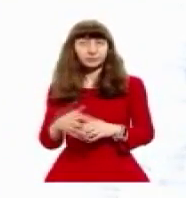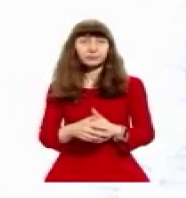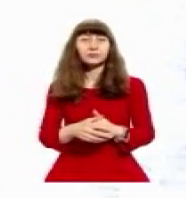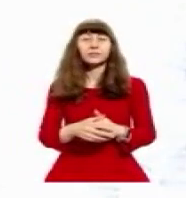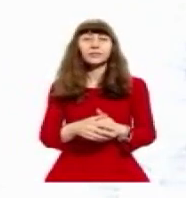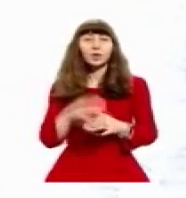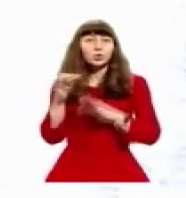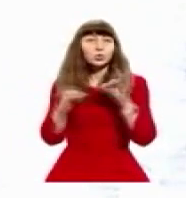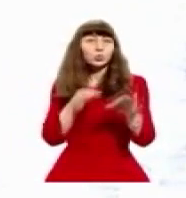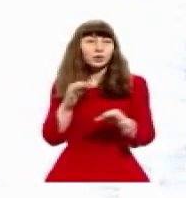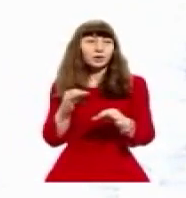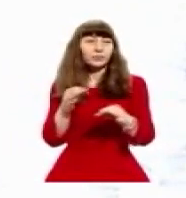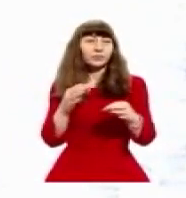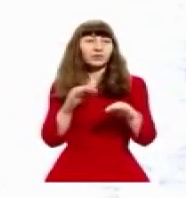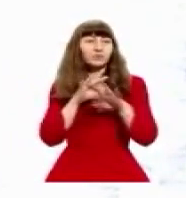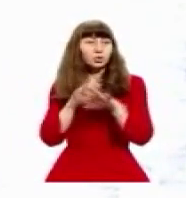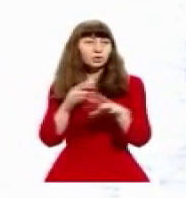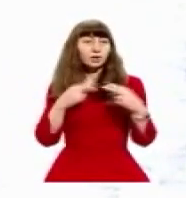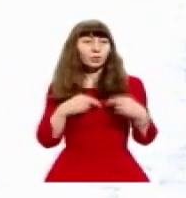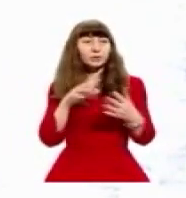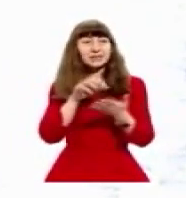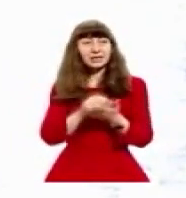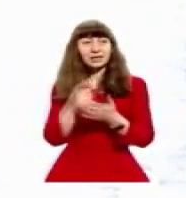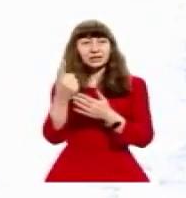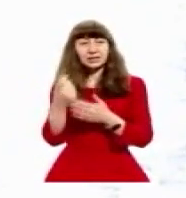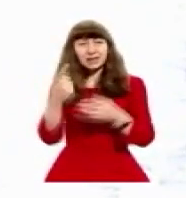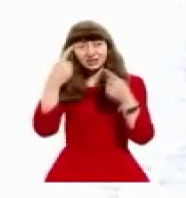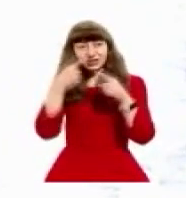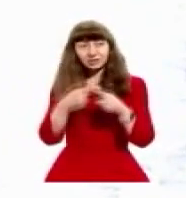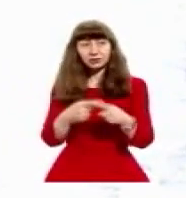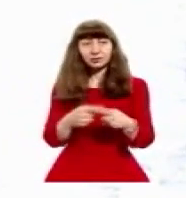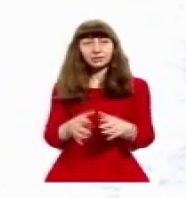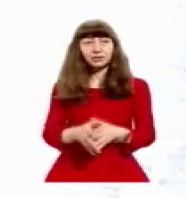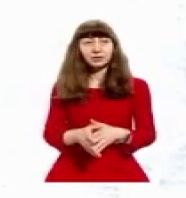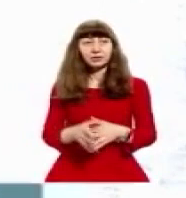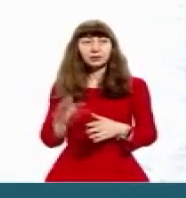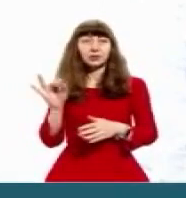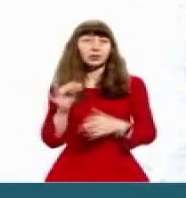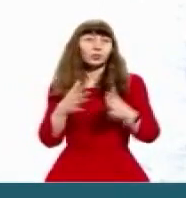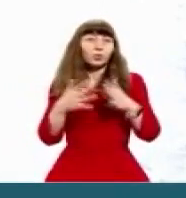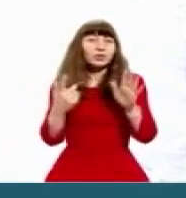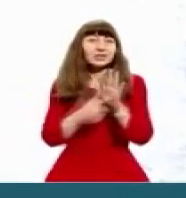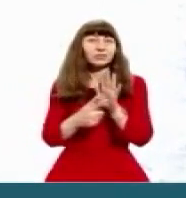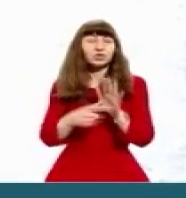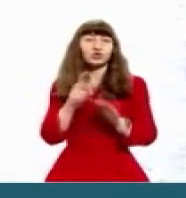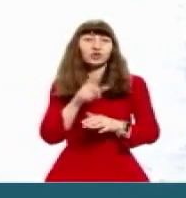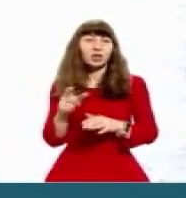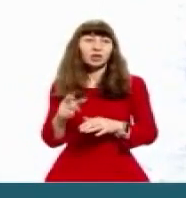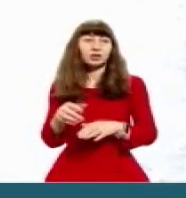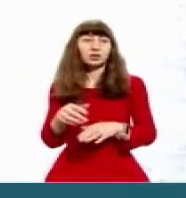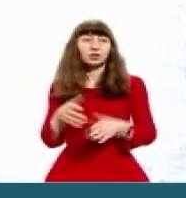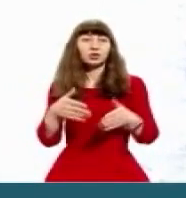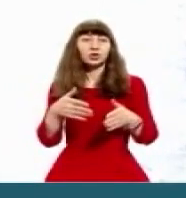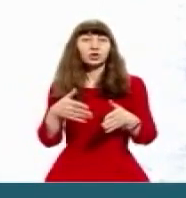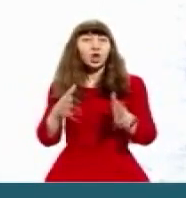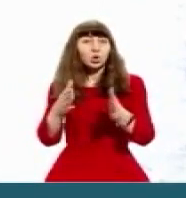круглосуточная ведется. Задействовано порядка 100 единиц техники и более 70 человек дорожных рабочих